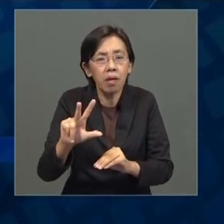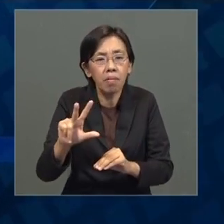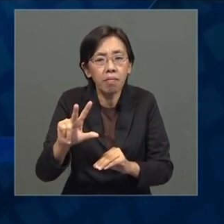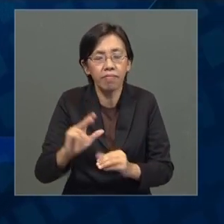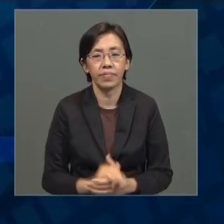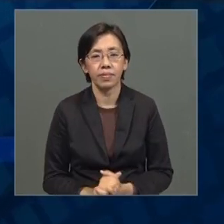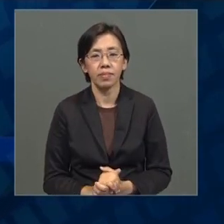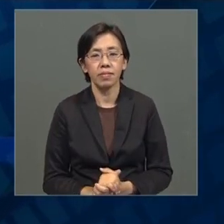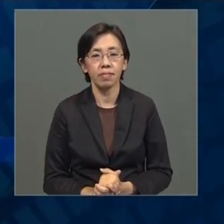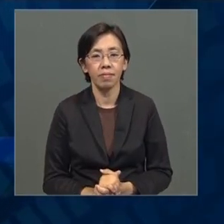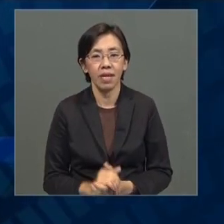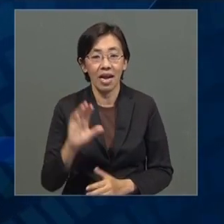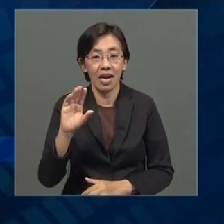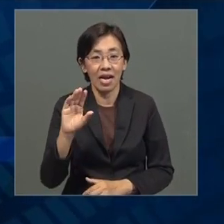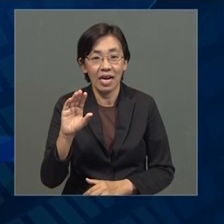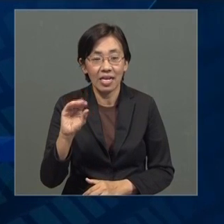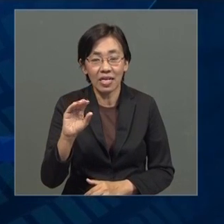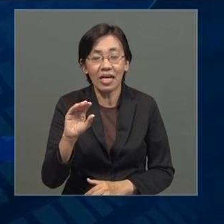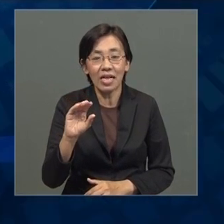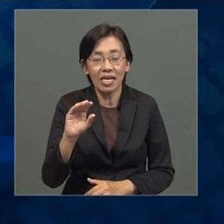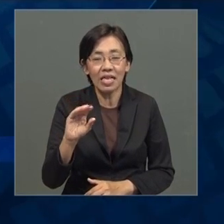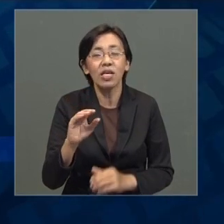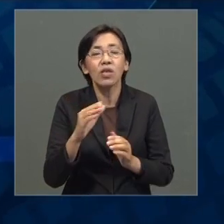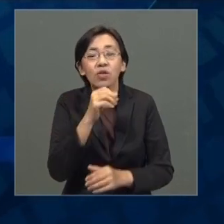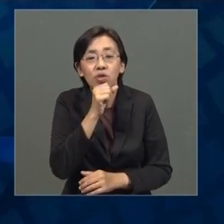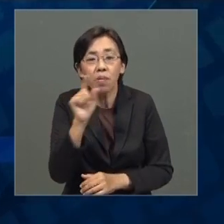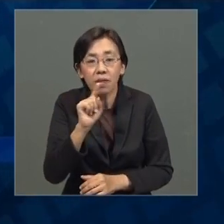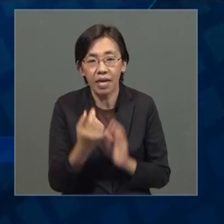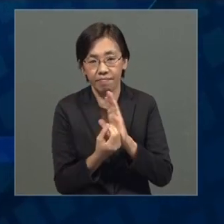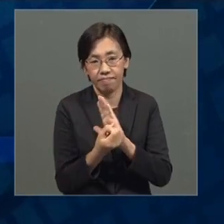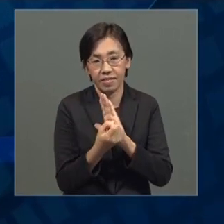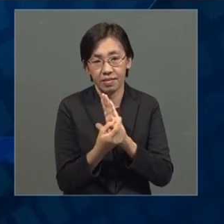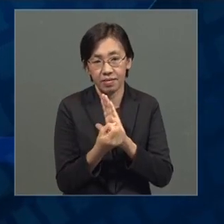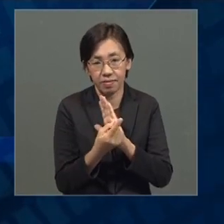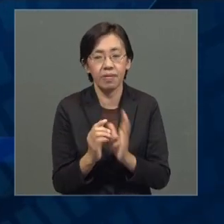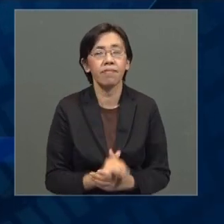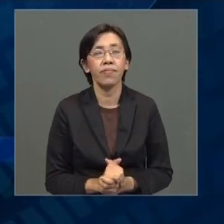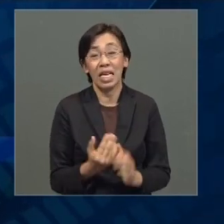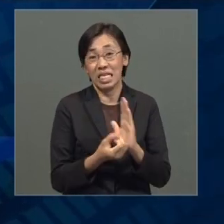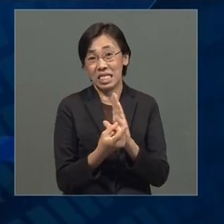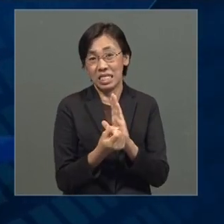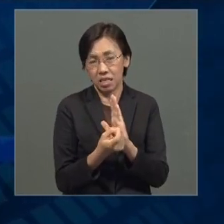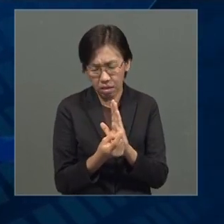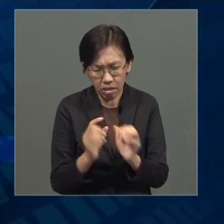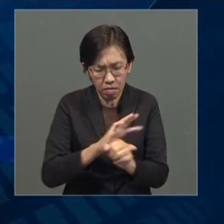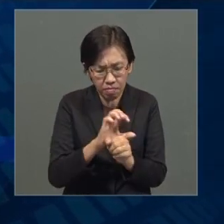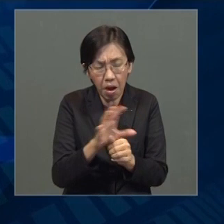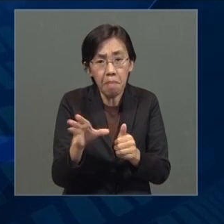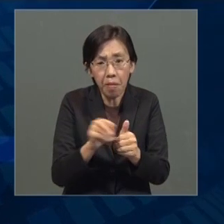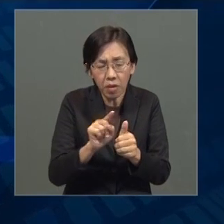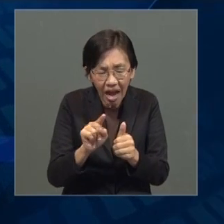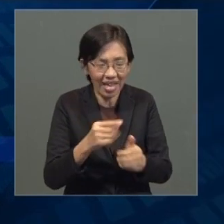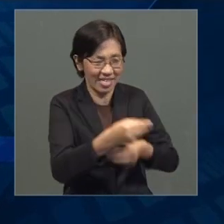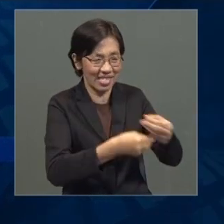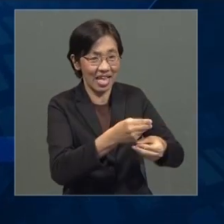ไปกาดอกจันสีส้มๆนี่นะคะคือสีสะเกดจริงๆแล้วยังเป็นผู้ที่ติดเชื้อสืบเนื่องมาจากตลาดสดบาง